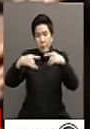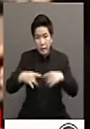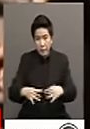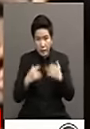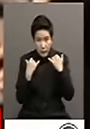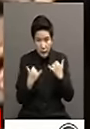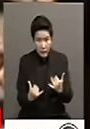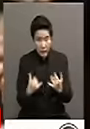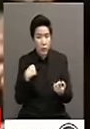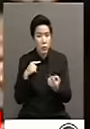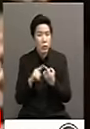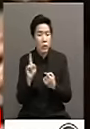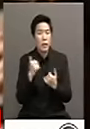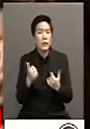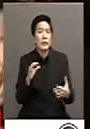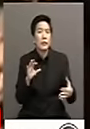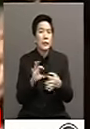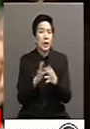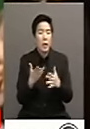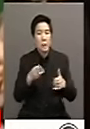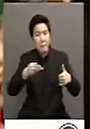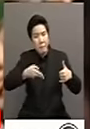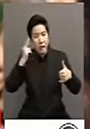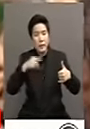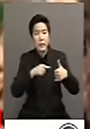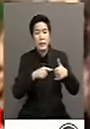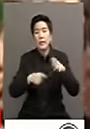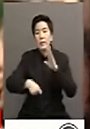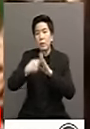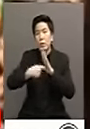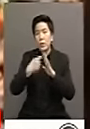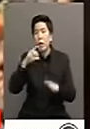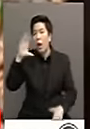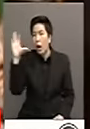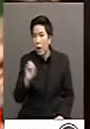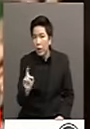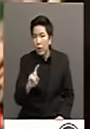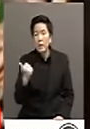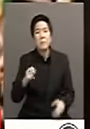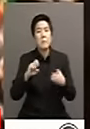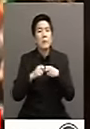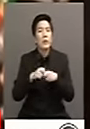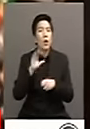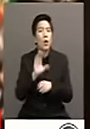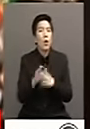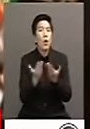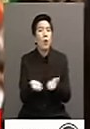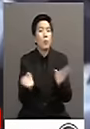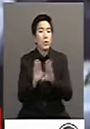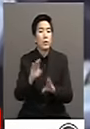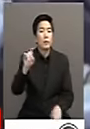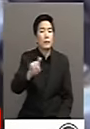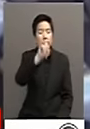าตัวของการสังหารในครั้งนี้นะฮะมีมูลเหตุมาจากอะไรปัญหาครอบครัวด้วยหรือเปล่านะครับ